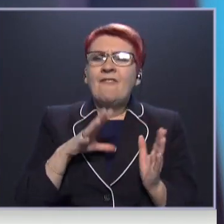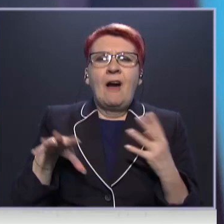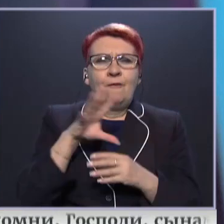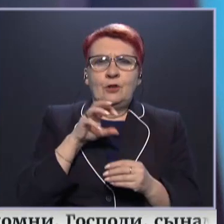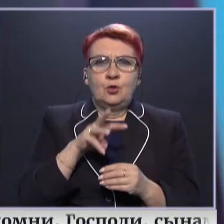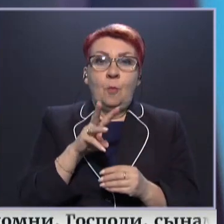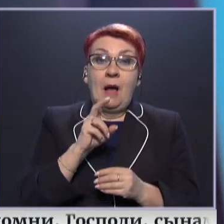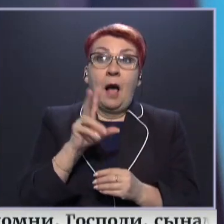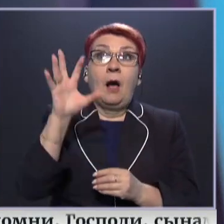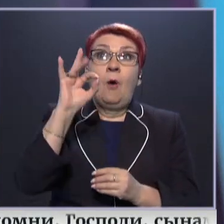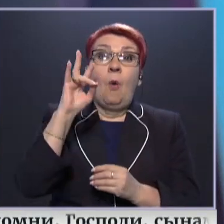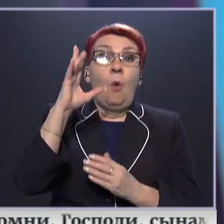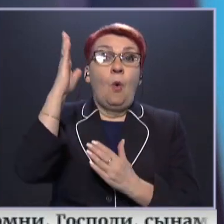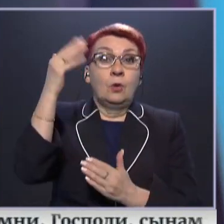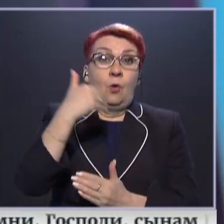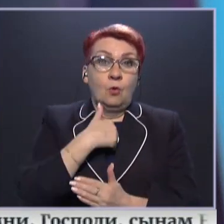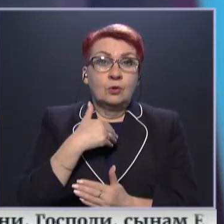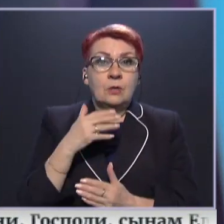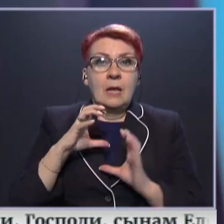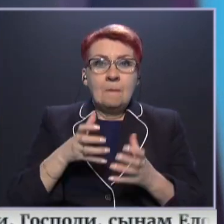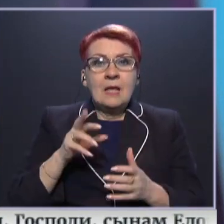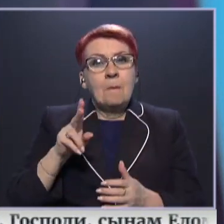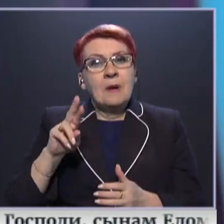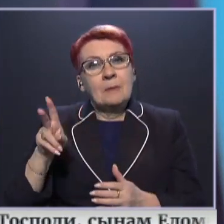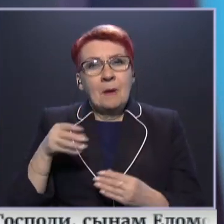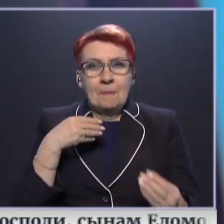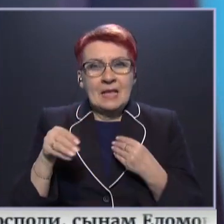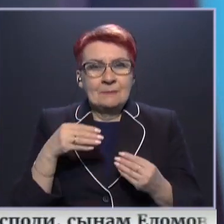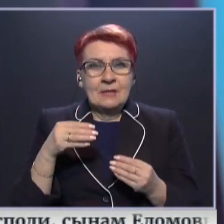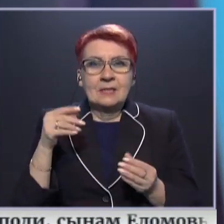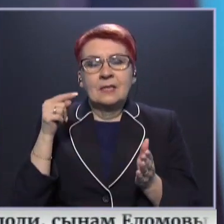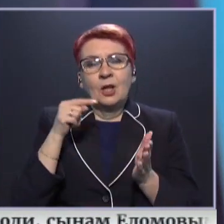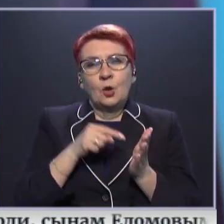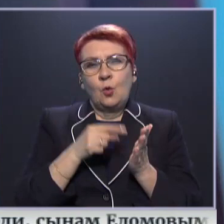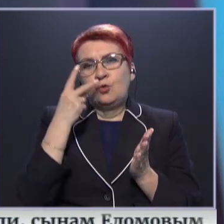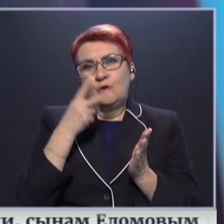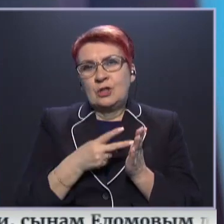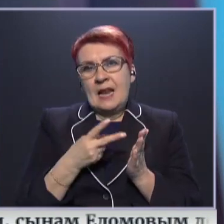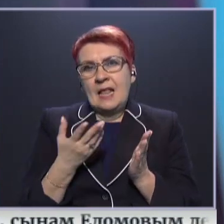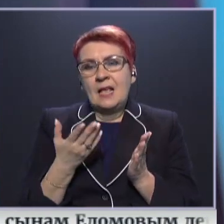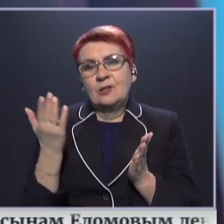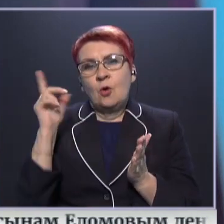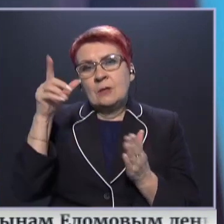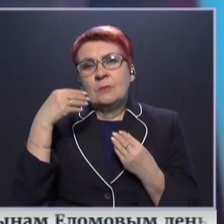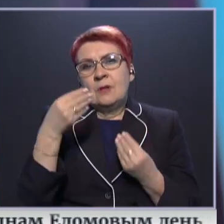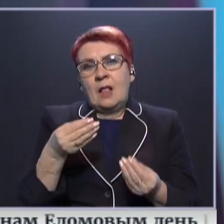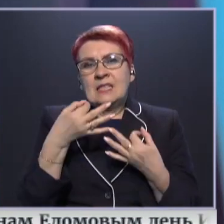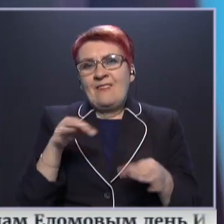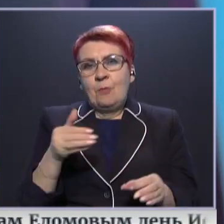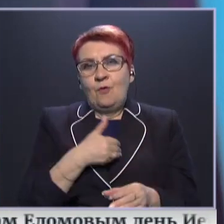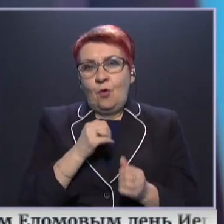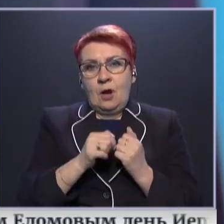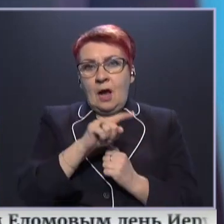Он хочет, мир был бы пластмассовым. Стоит с точки зрения, что Господь нам дал свободную волю, а то, как этой свободной